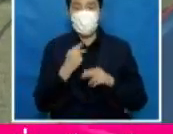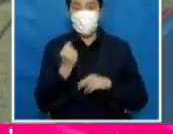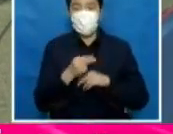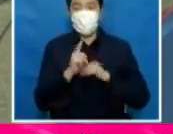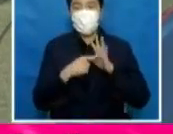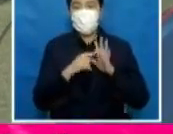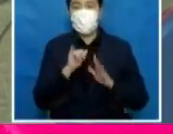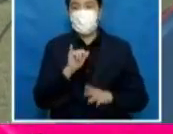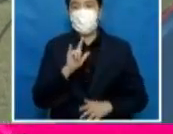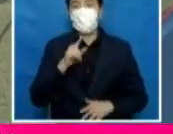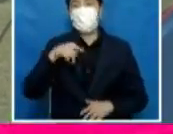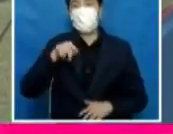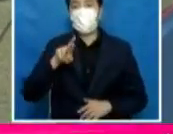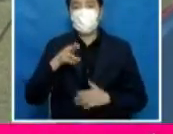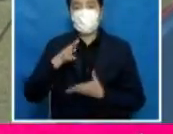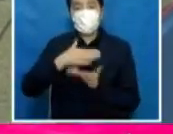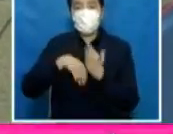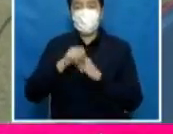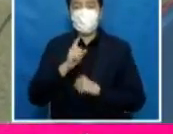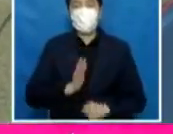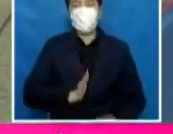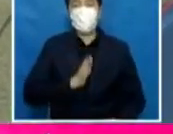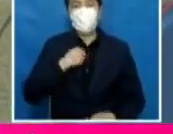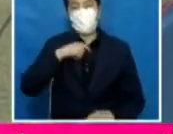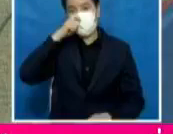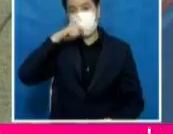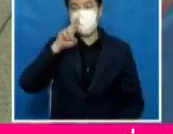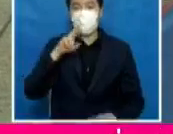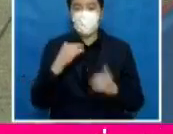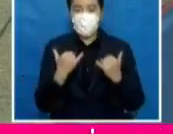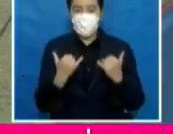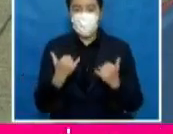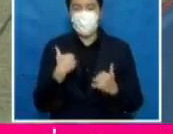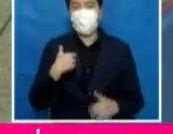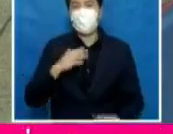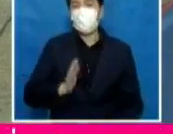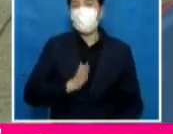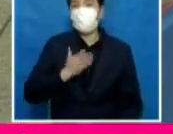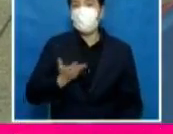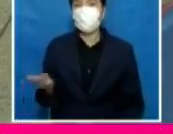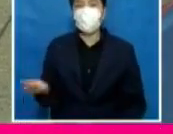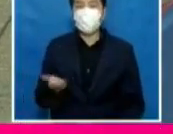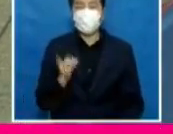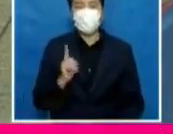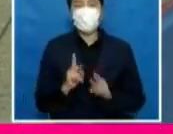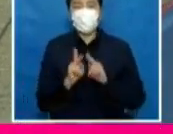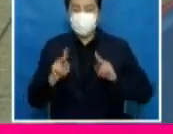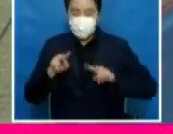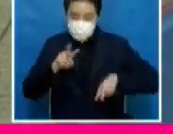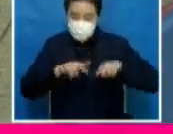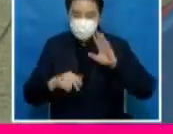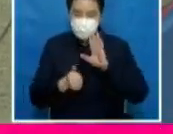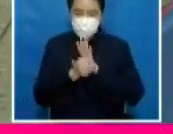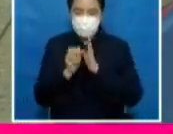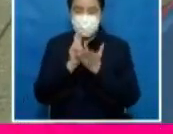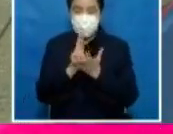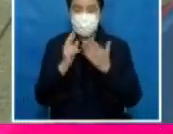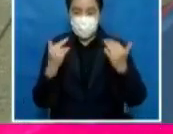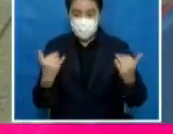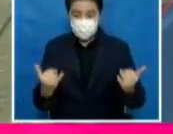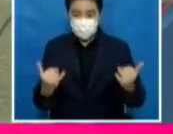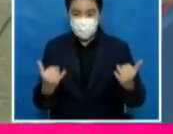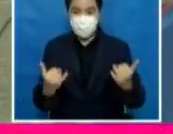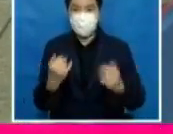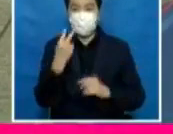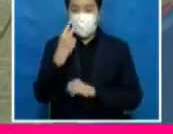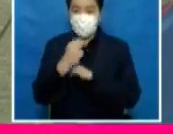องยุทธผู้สื่อข่าวเศรษฐกิจอาวุโสไทยรัฐทีวีที่ทุกท่านให้เกียรติร่วมเป็นคณะกรรมการการออกรางวัลสลากออมสินพิเศษ